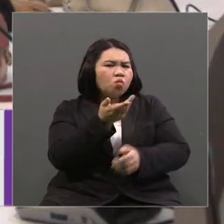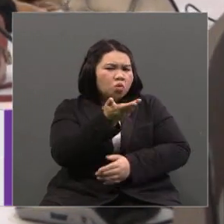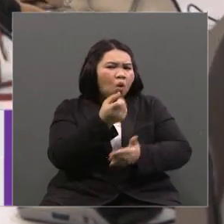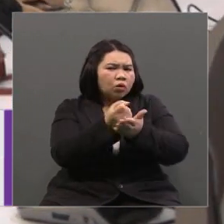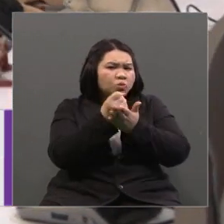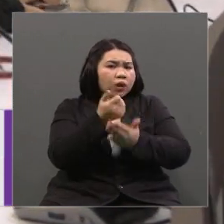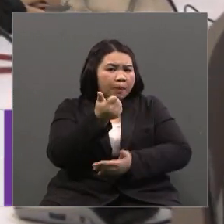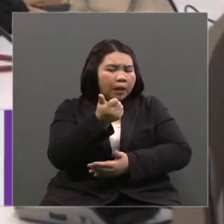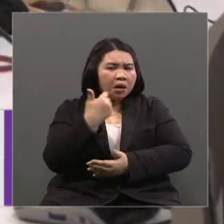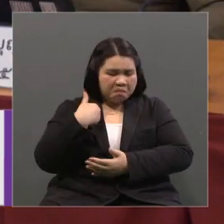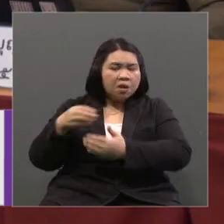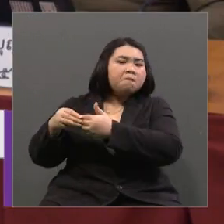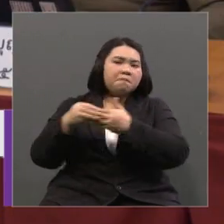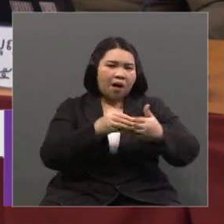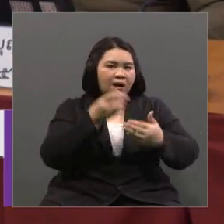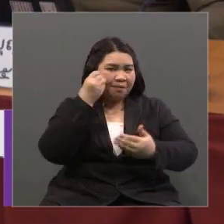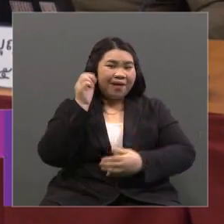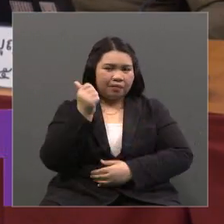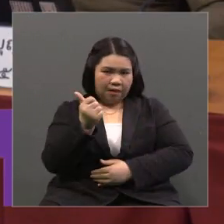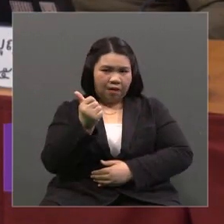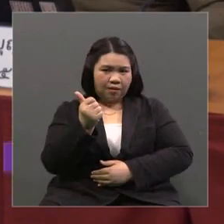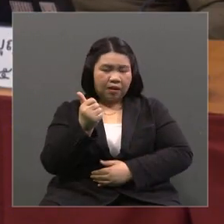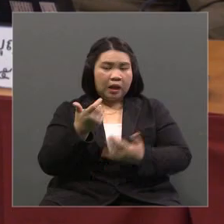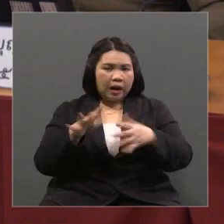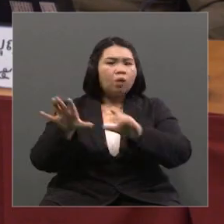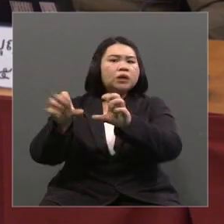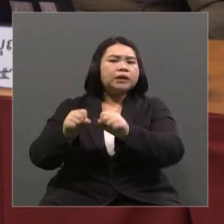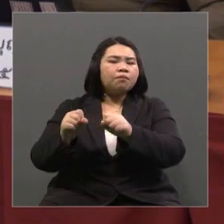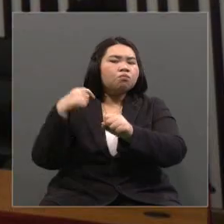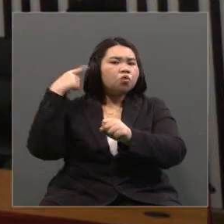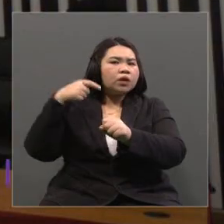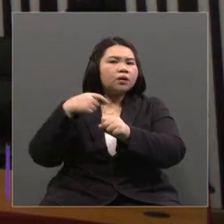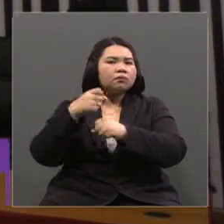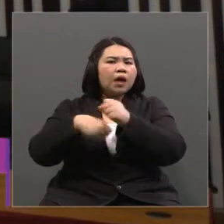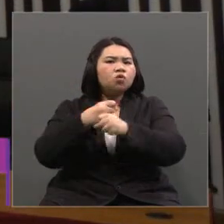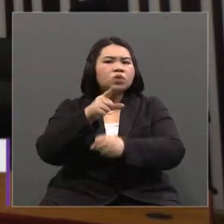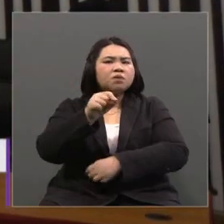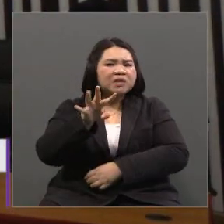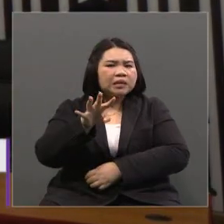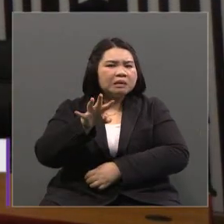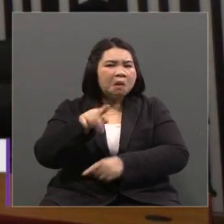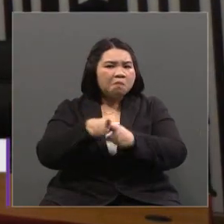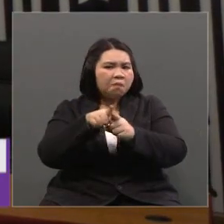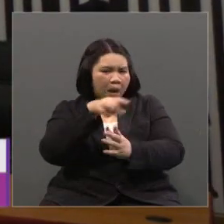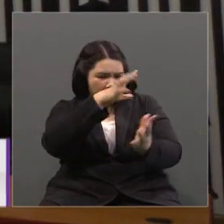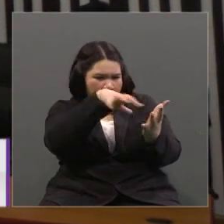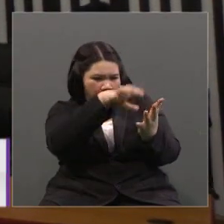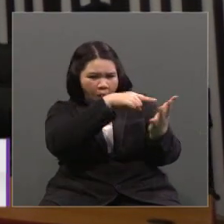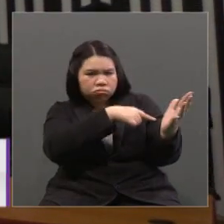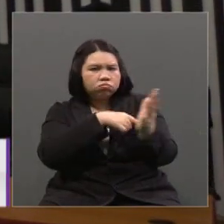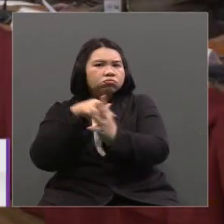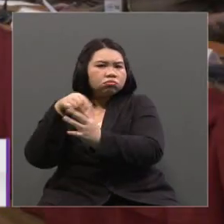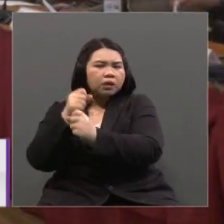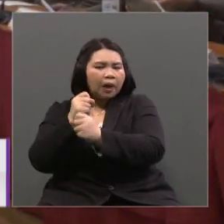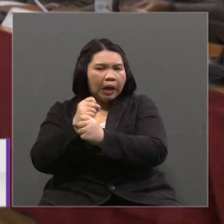เหลือจนพากลับมาได้สำเร็จค่ะแล้วก็ทำการจับกุมหญิงไทยอายุ24ปีที่เป็นนายหน้าหลอกลวงพร้อมดำเนินคดีต